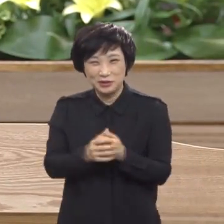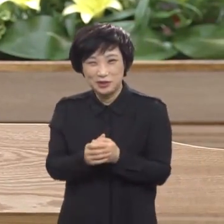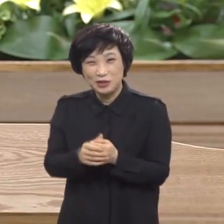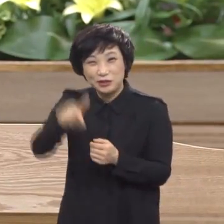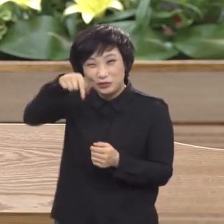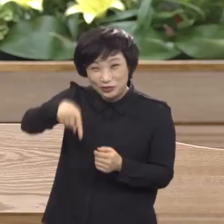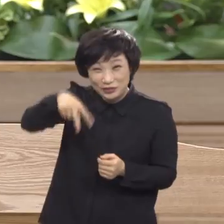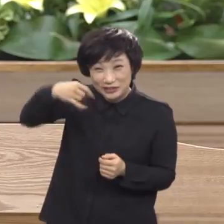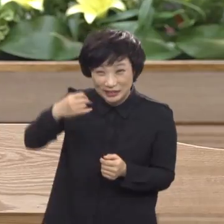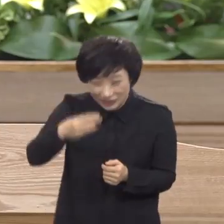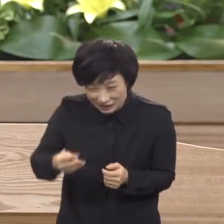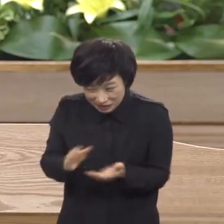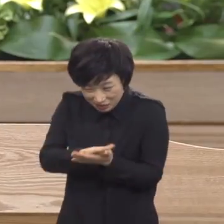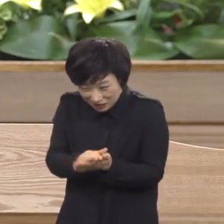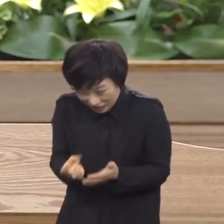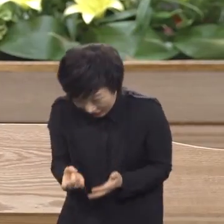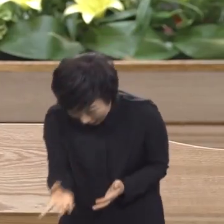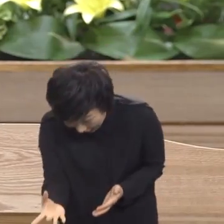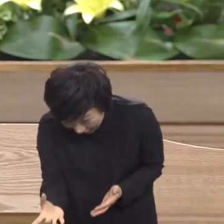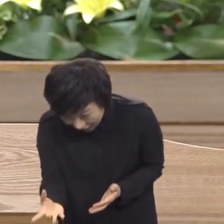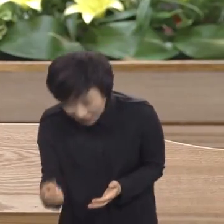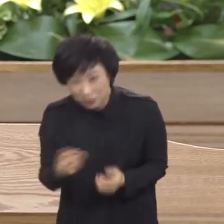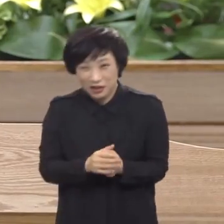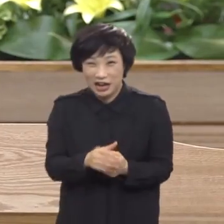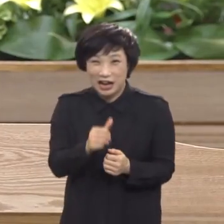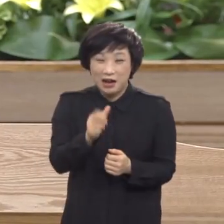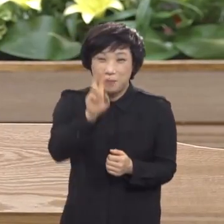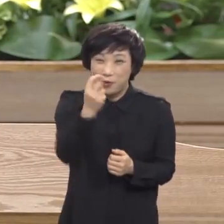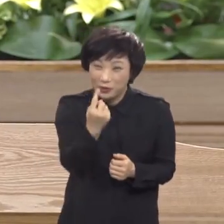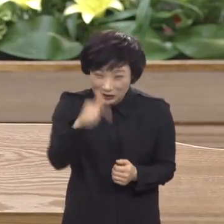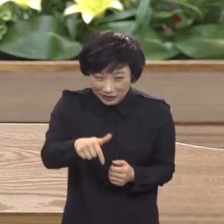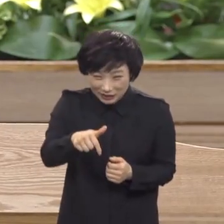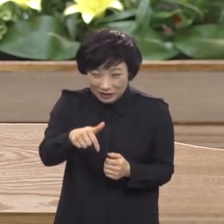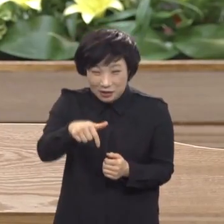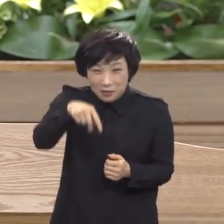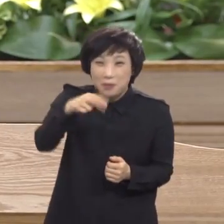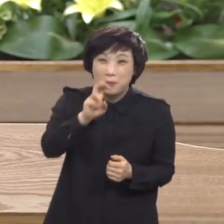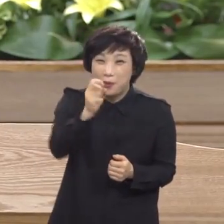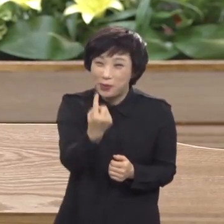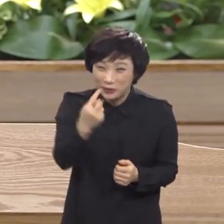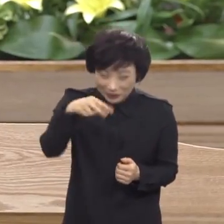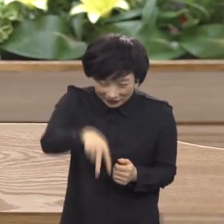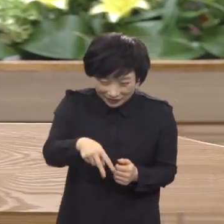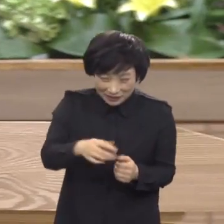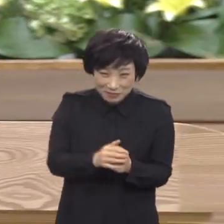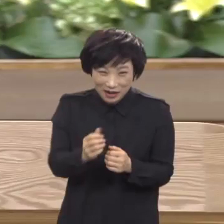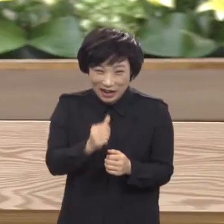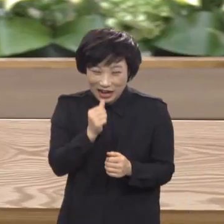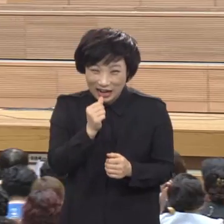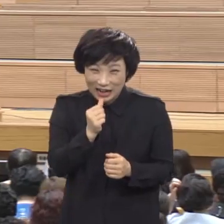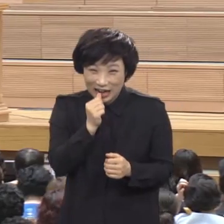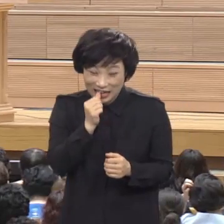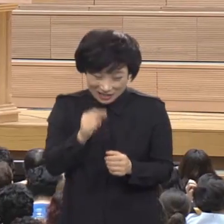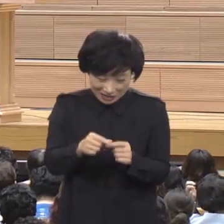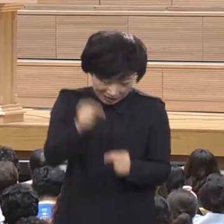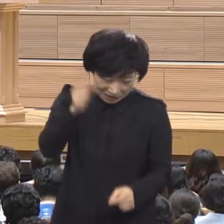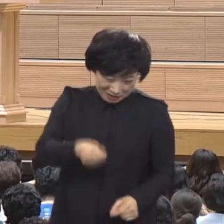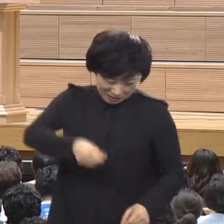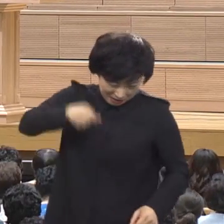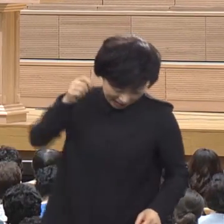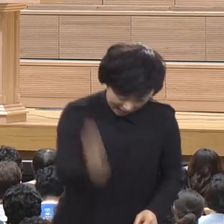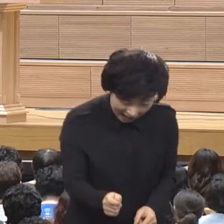딱지치기, 구슬치기, 그 다음에 모치기, 그 다음에 땅 뺏어 먹기. 뭘 이렇게